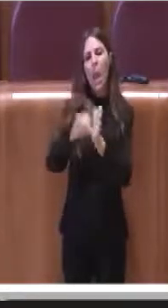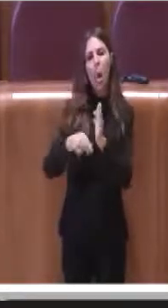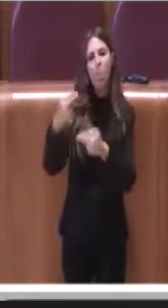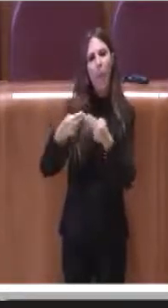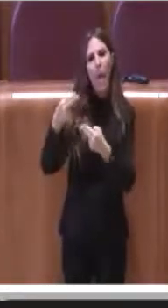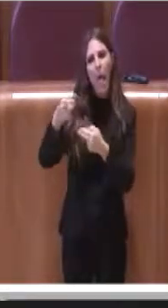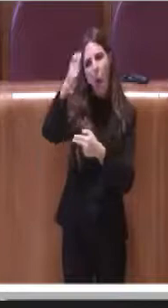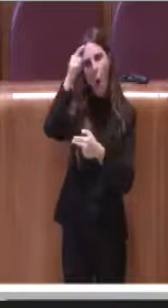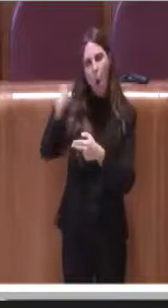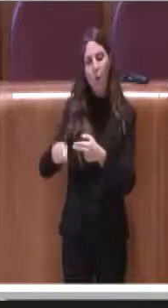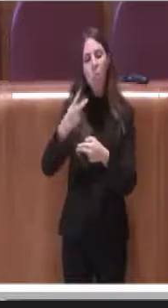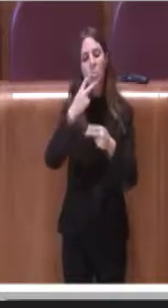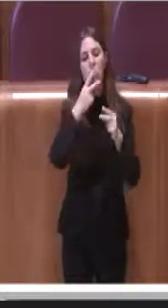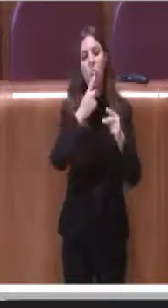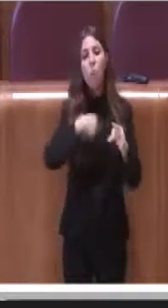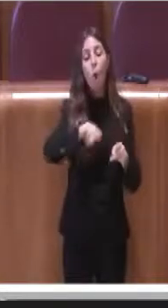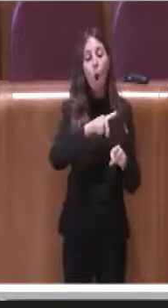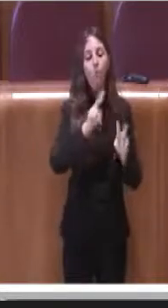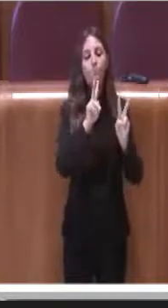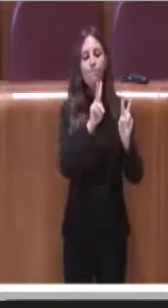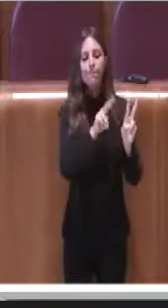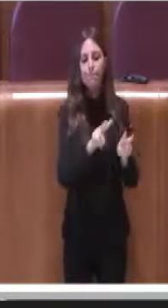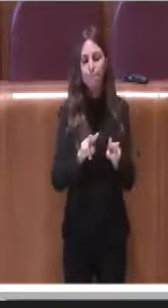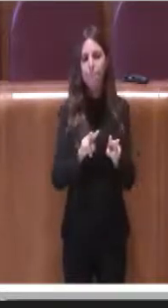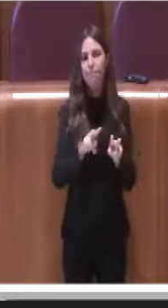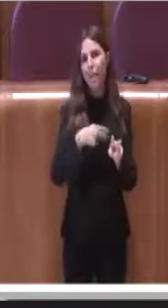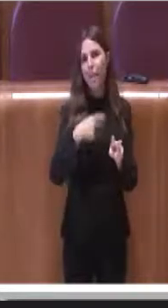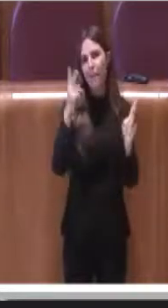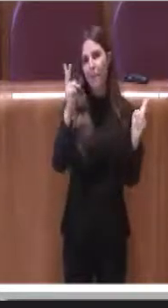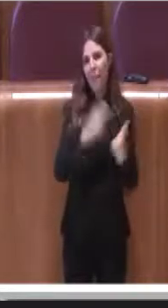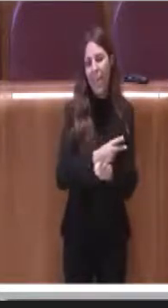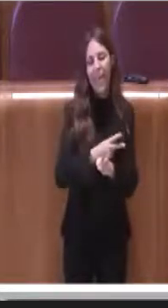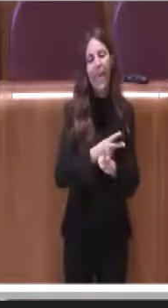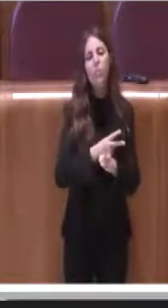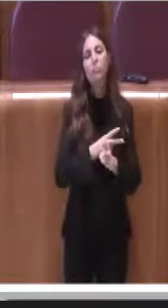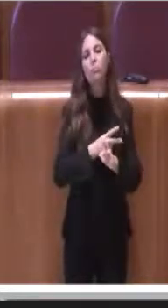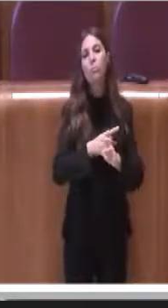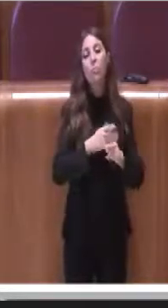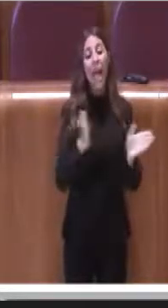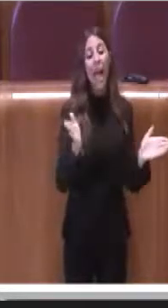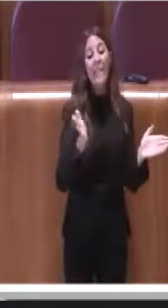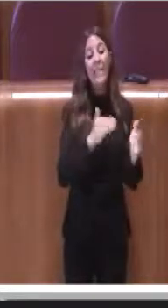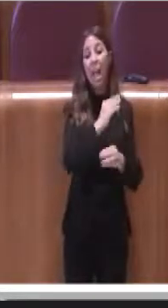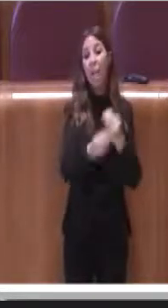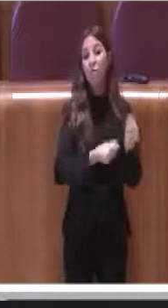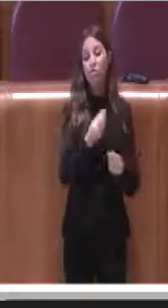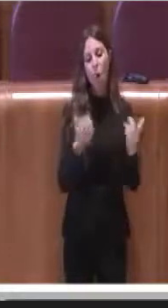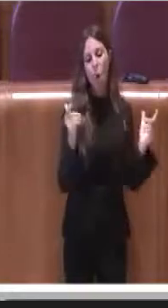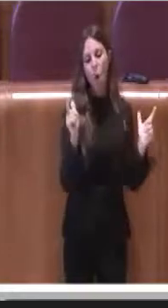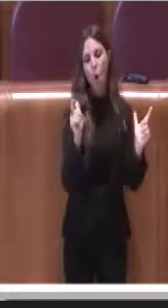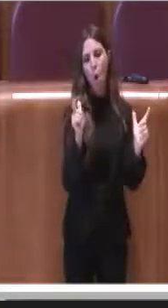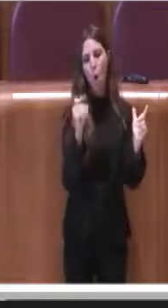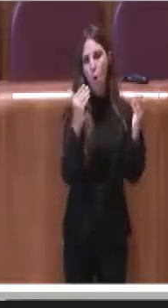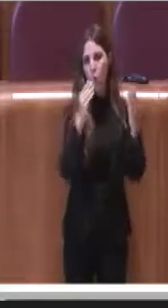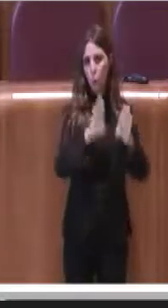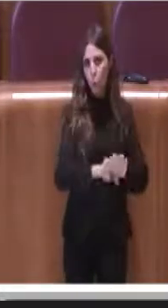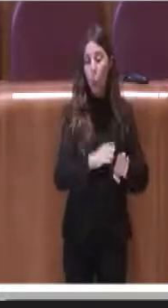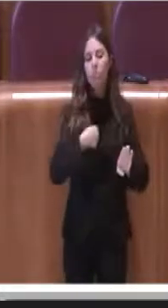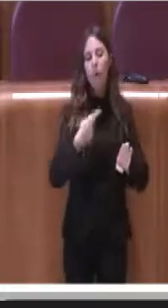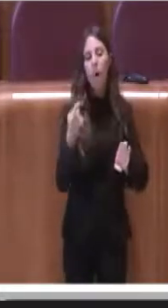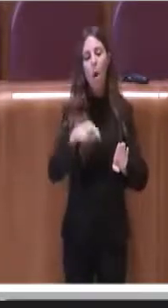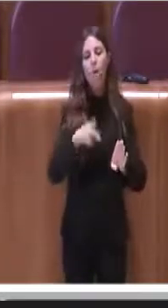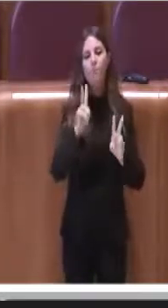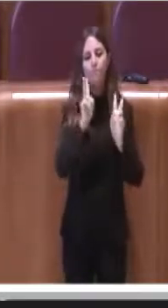noi controlliamo, chiaramente non ora che le sale sono ancora chiuse, ma controlliamo di regola le attività delle